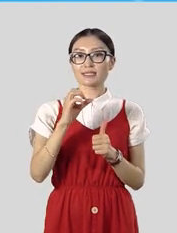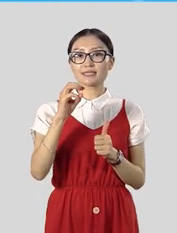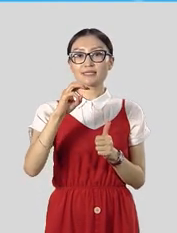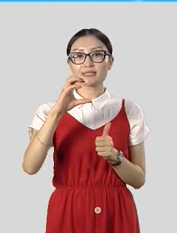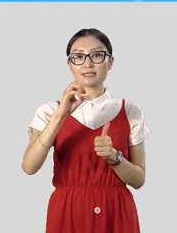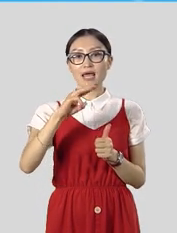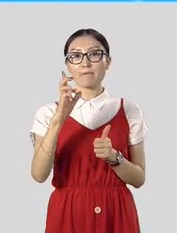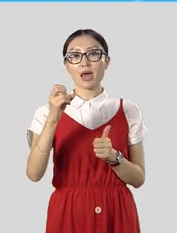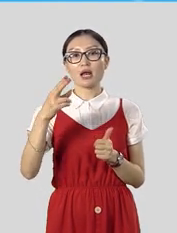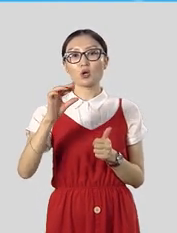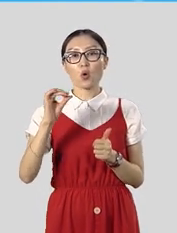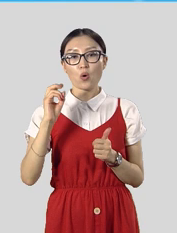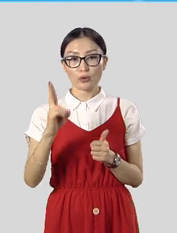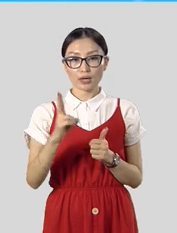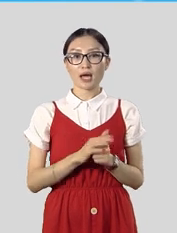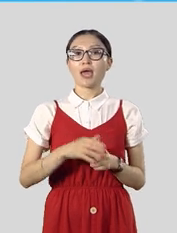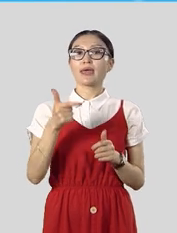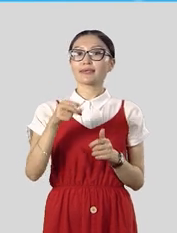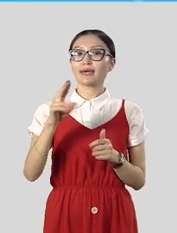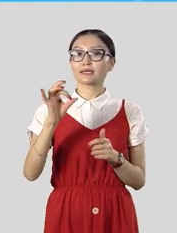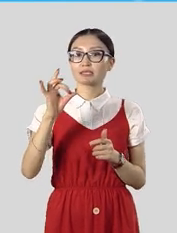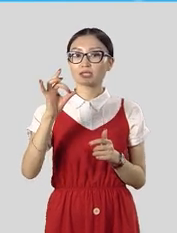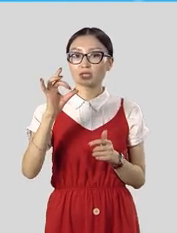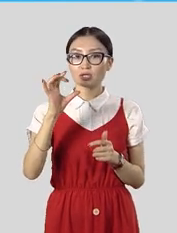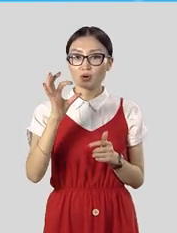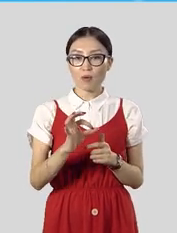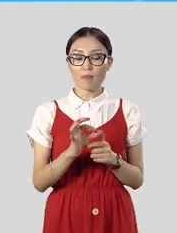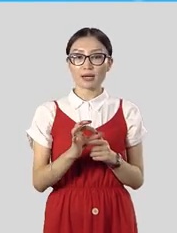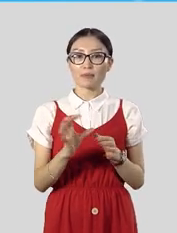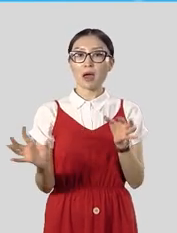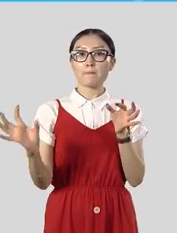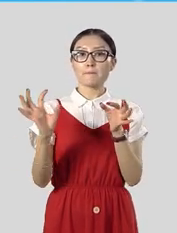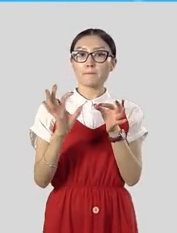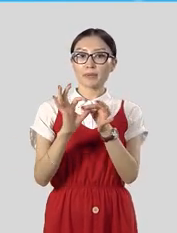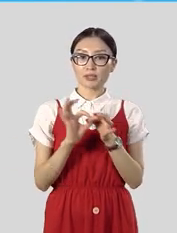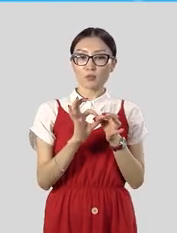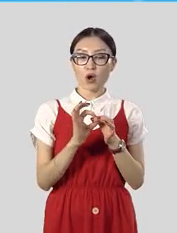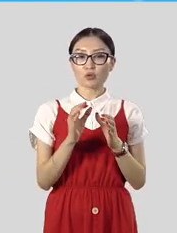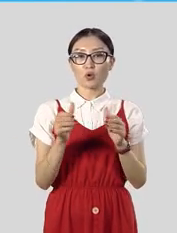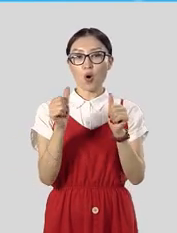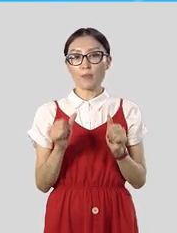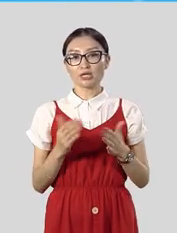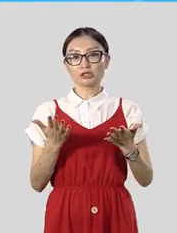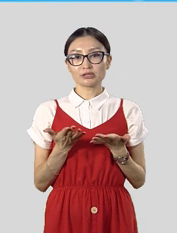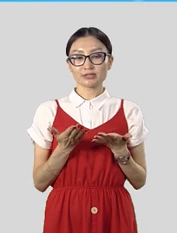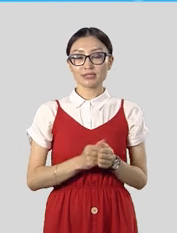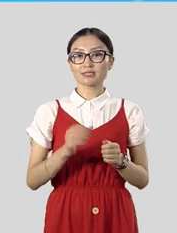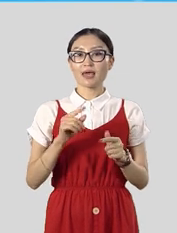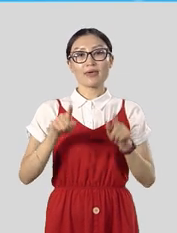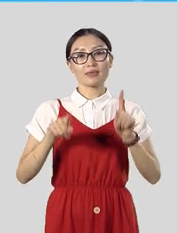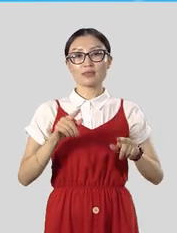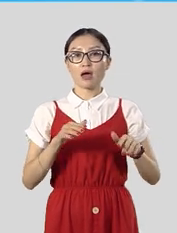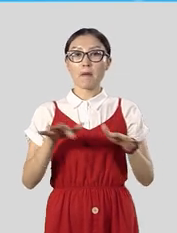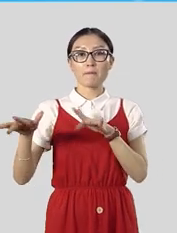стебелек. Хотя гидра – полип и ведет прикрепленный образ жизни, но иногда